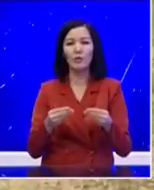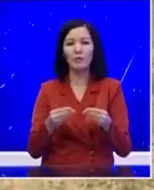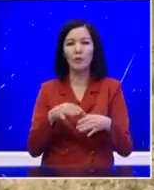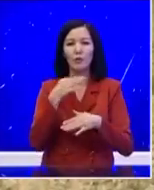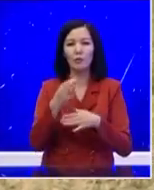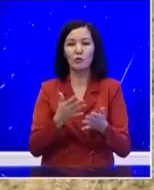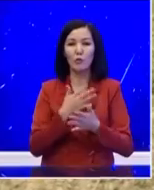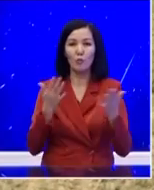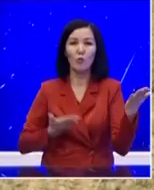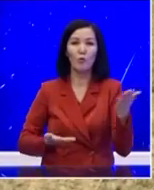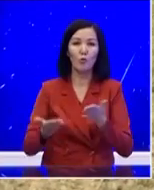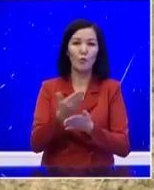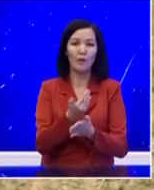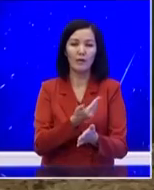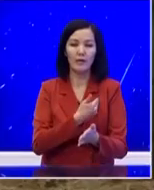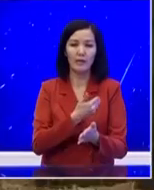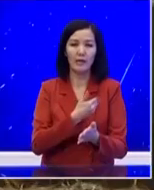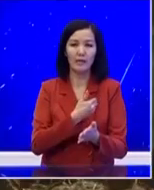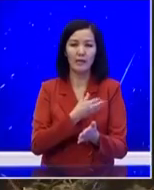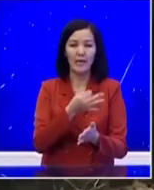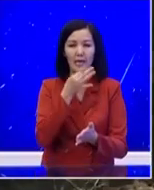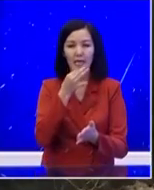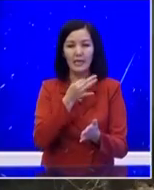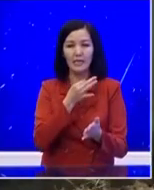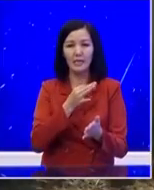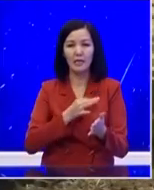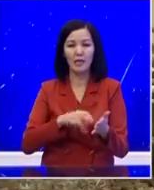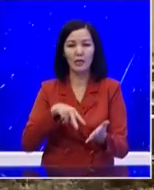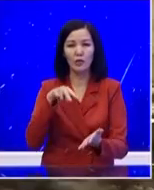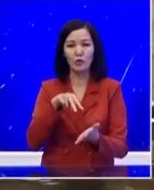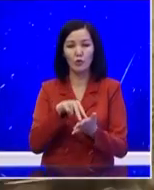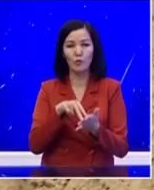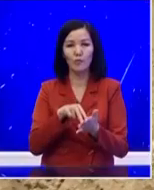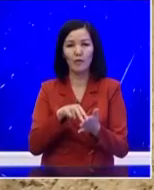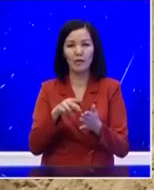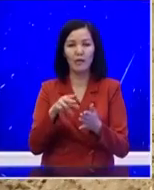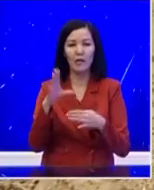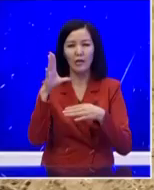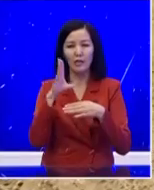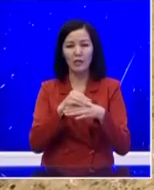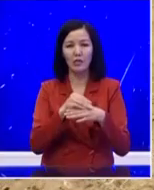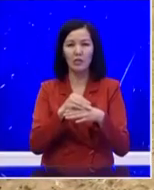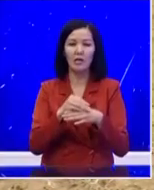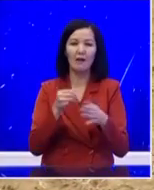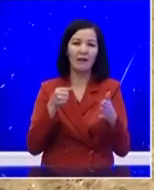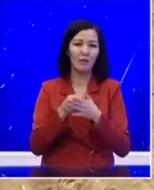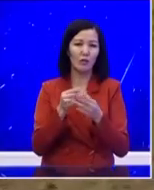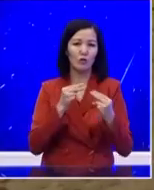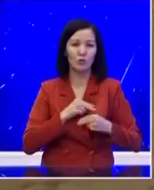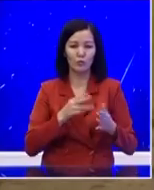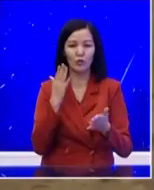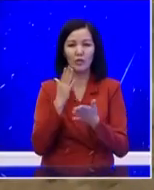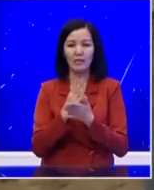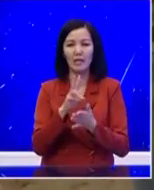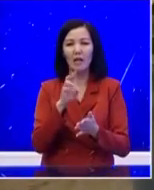мол өнімнің жемісі. Бұл шақ ерте тұрып жай жатып жұдырықтай жұмылатын жеремген диқандардың тынымсыз шағы. Солардың